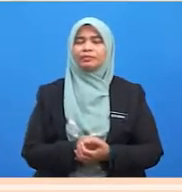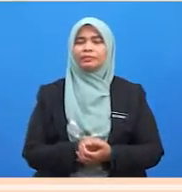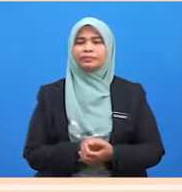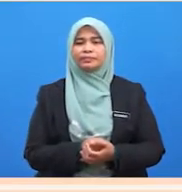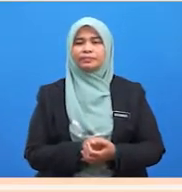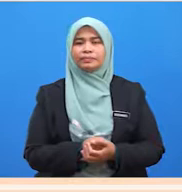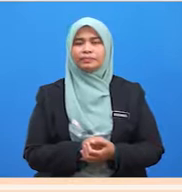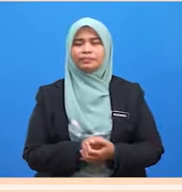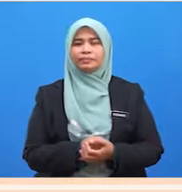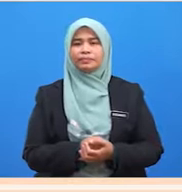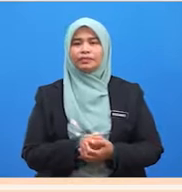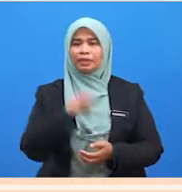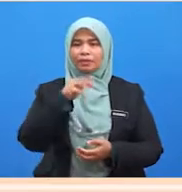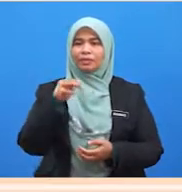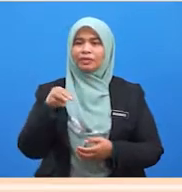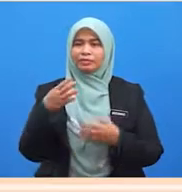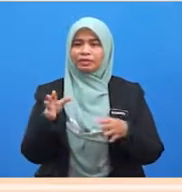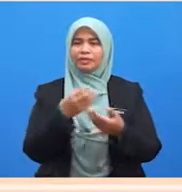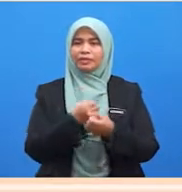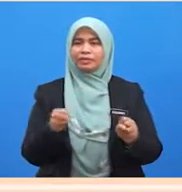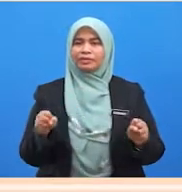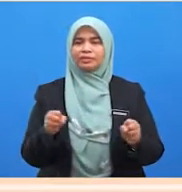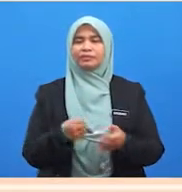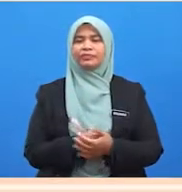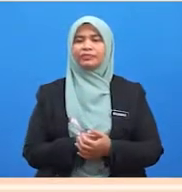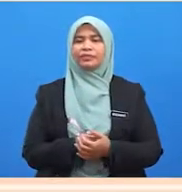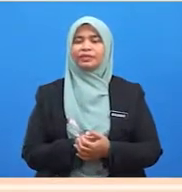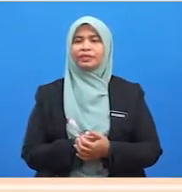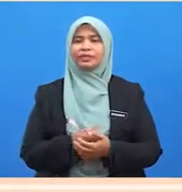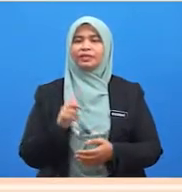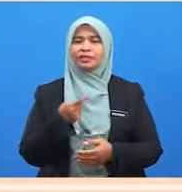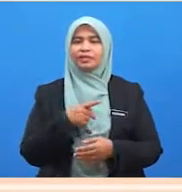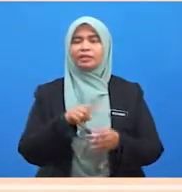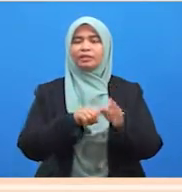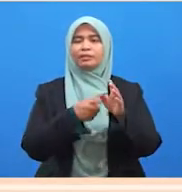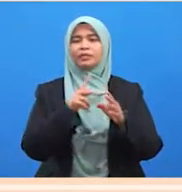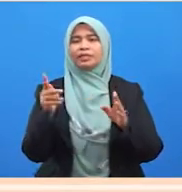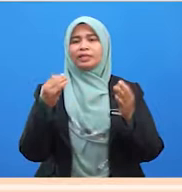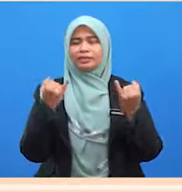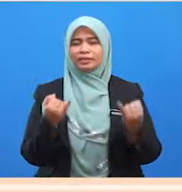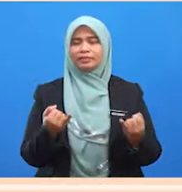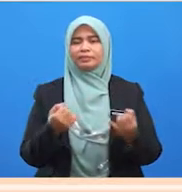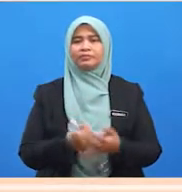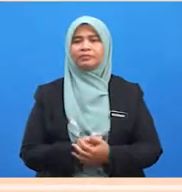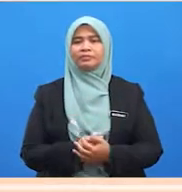sawit. Murid-murid sudah bersedia? Kita mulakan dari sekarang.